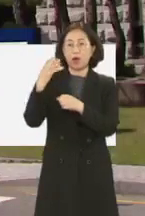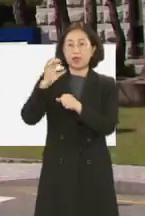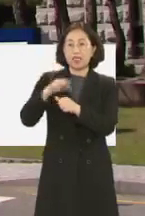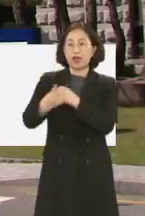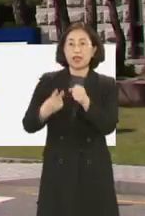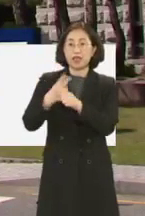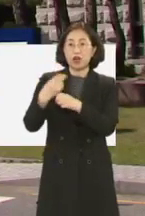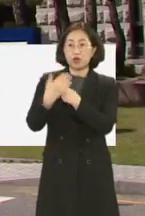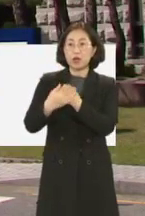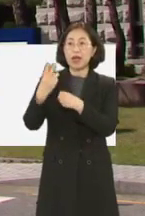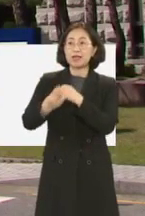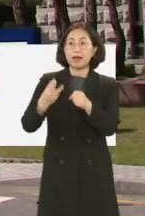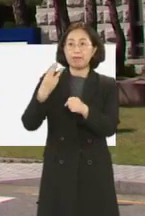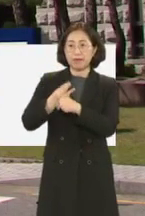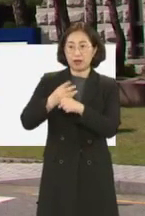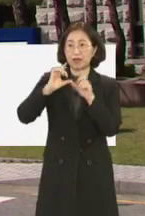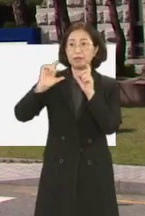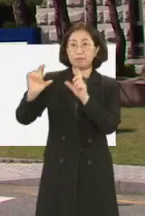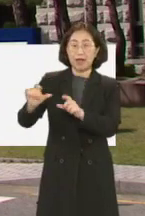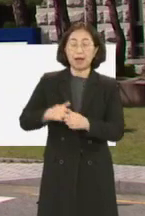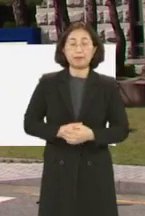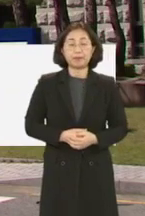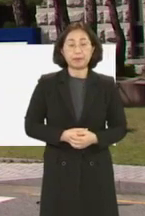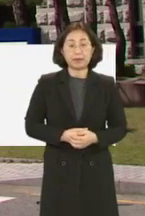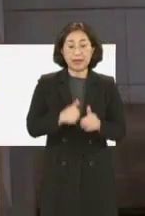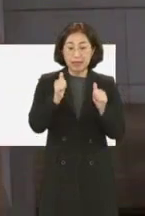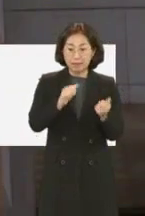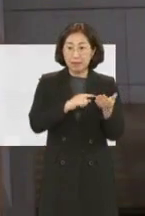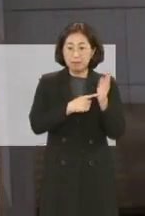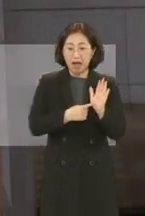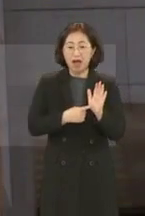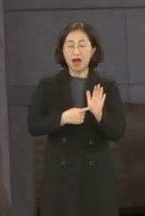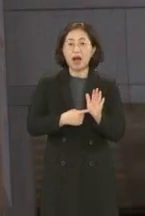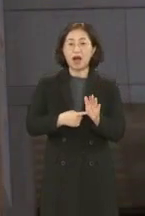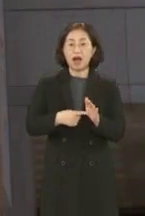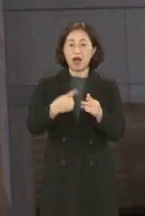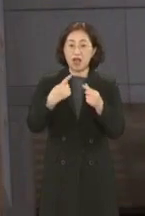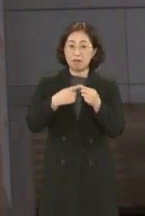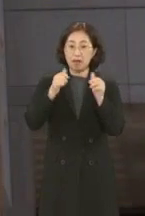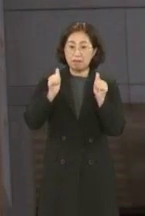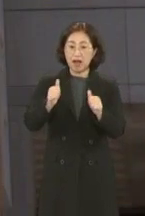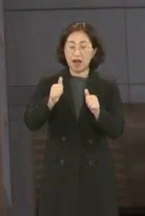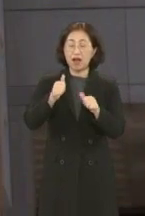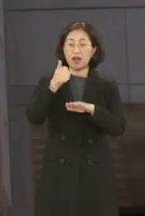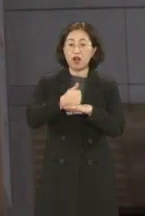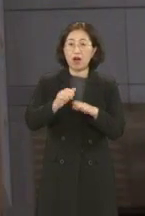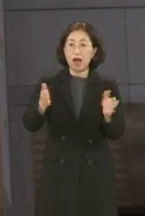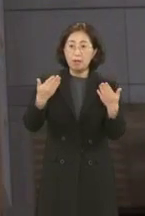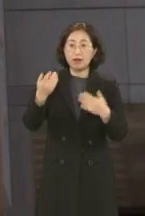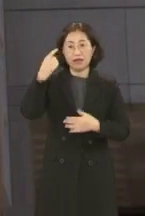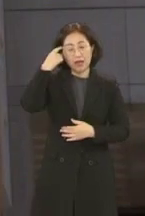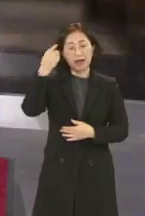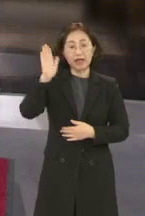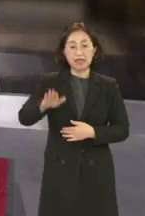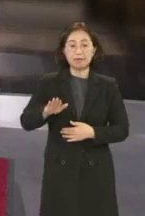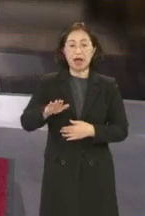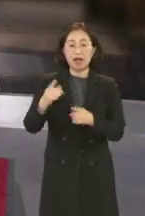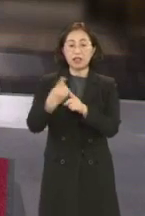집행유예 3년을 선고한 원심을 유지했습니다. 재판부는 원심의 형이 가벼워 보이지만 치료 감호가 선고된